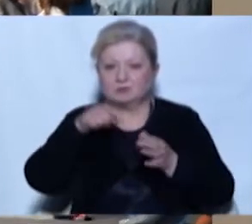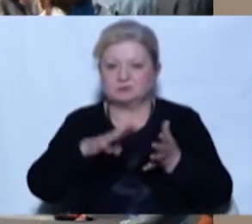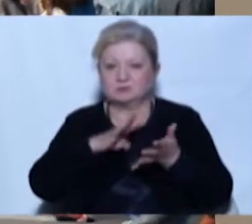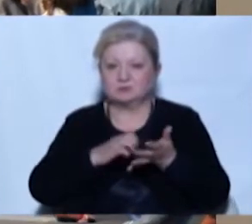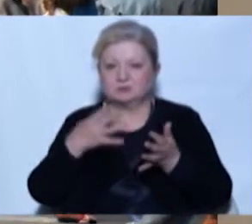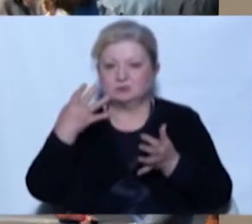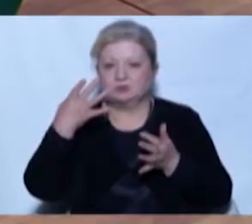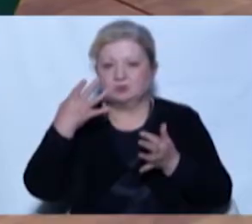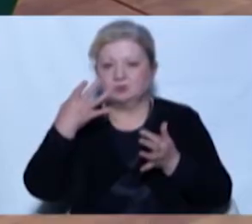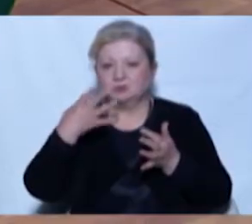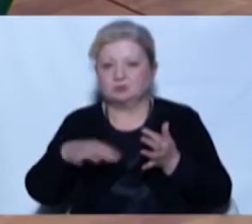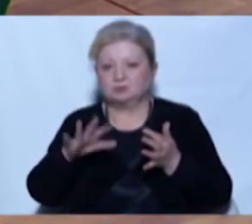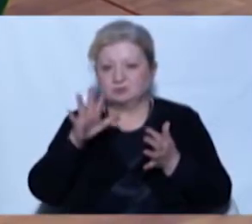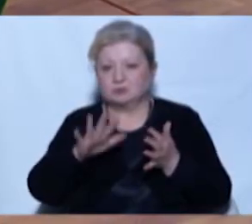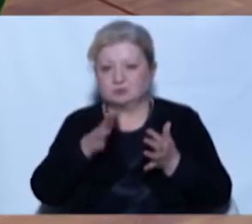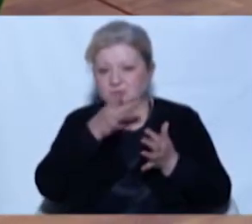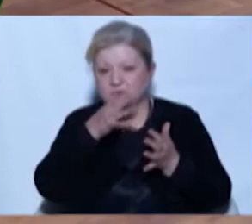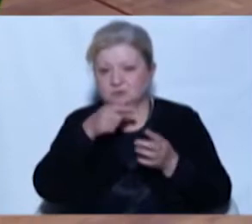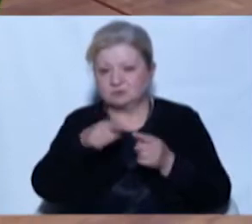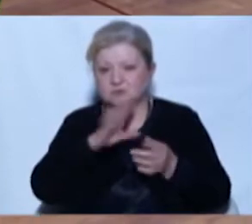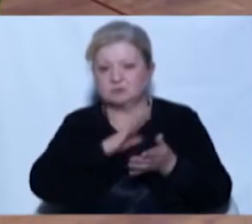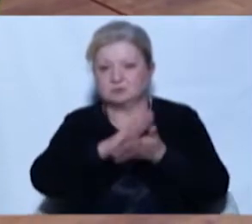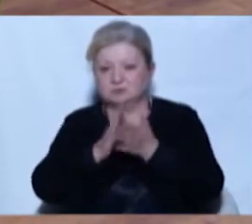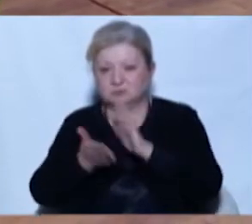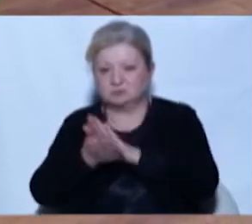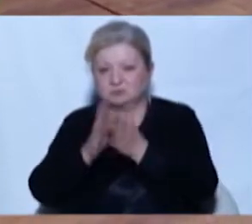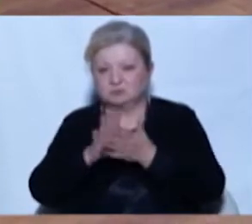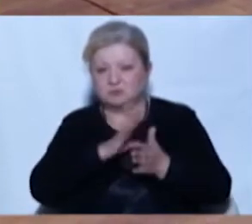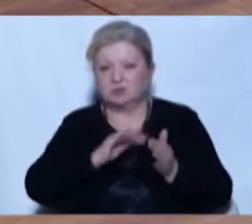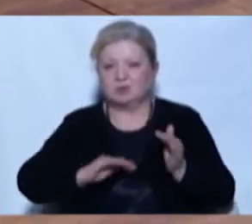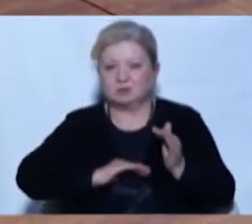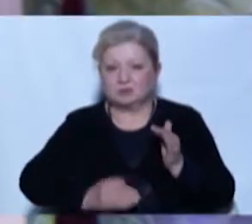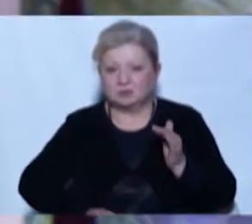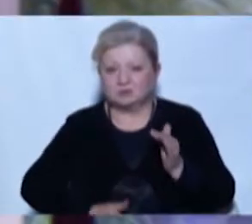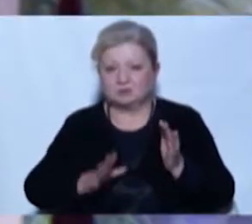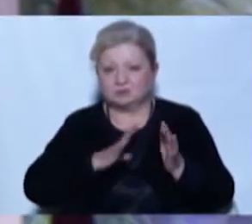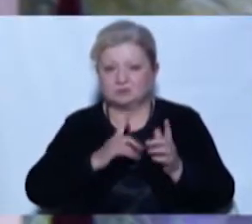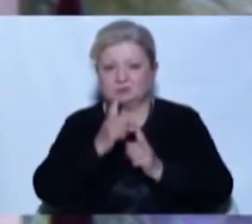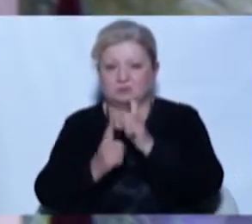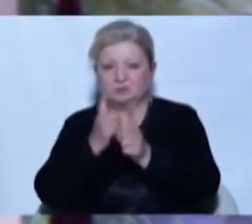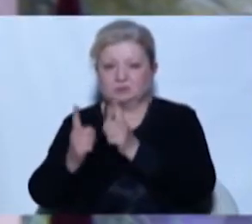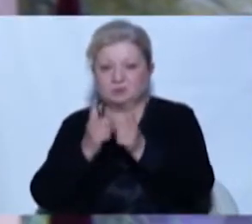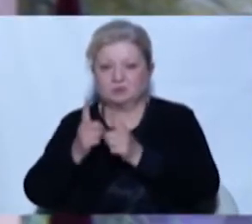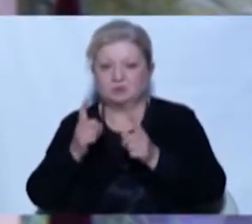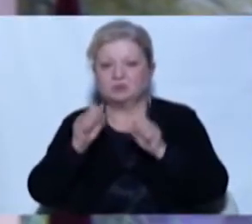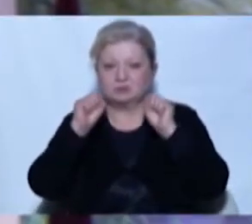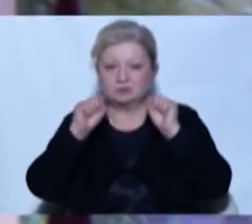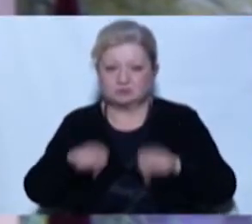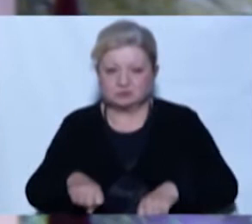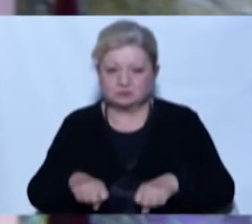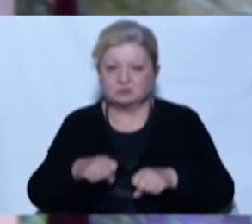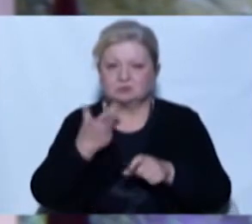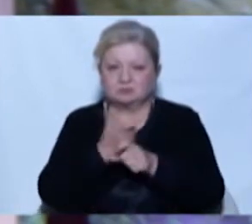1990 წლისათვის ფაქტიურად შეთანხმდნენ იმაზე, რომ ქვეყანაში დემოკრატიზაცია ყოველგვარი გართულებების გარეშე შეიძლებოდა და